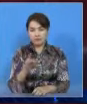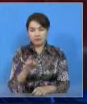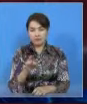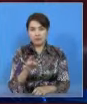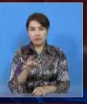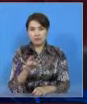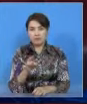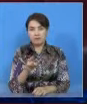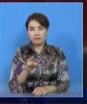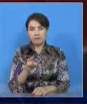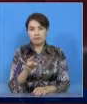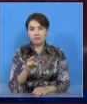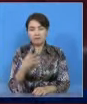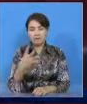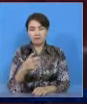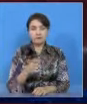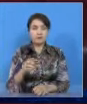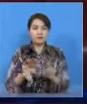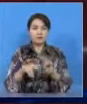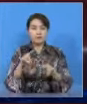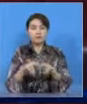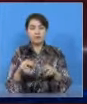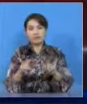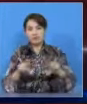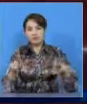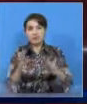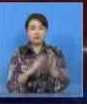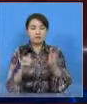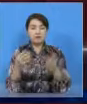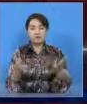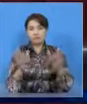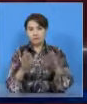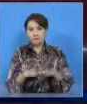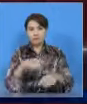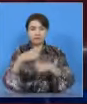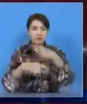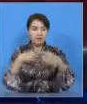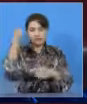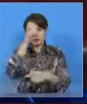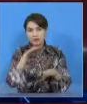микрорайоне, 4-м микрорайоне, строится школа на 900 мест. В следующем году